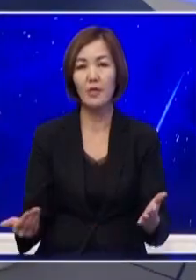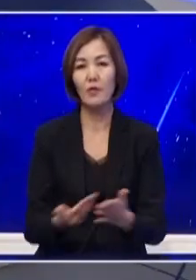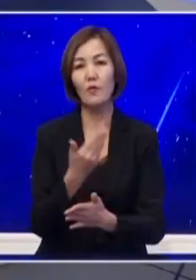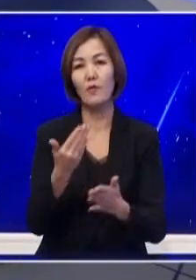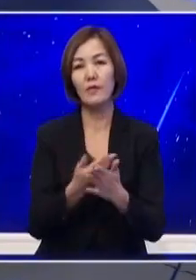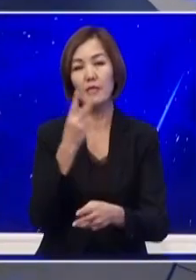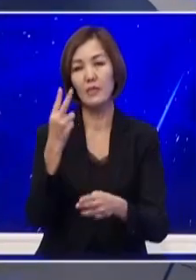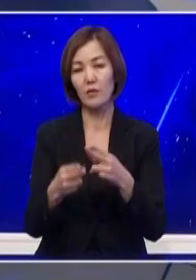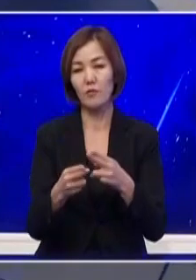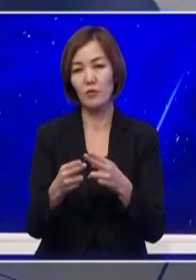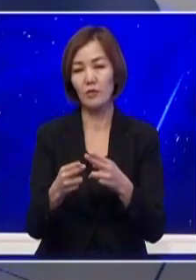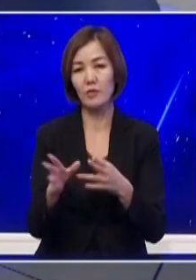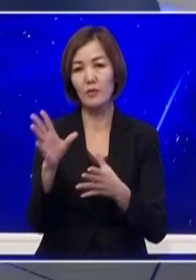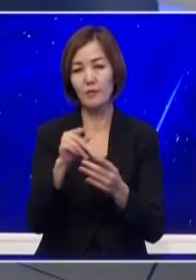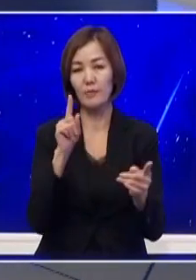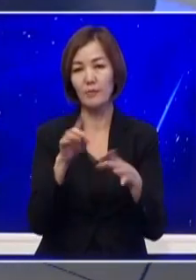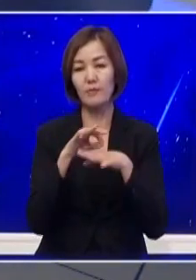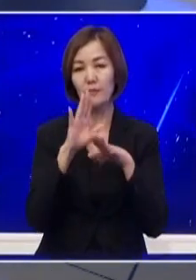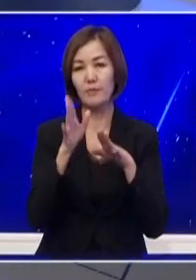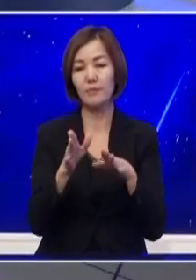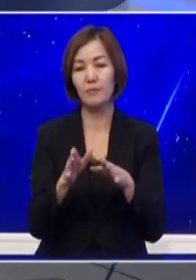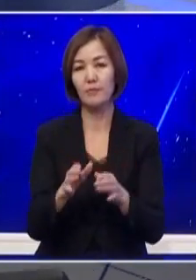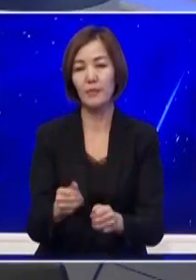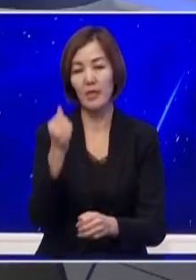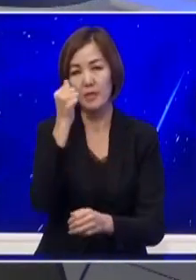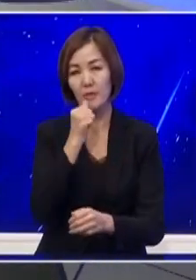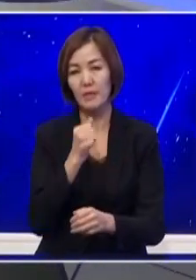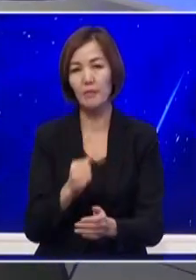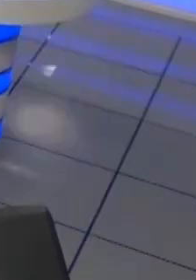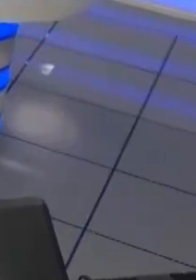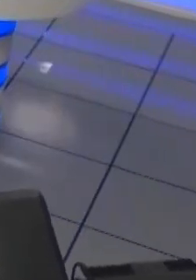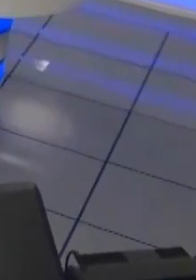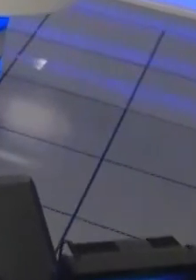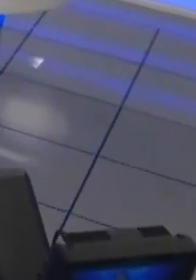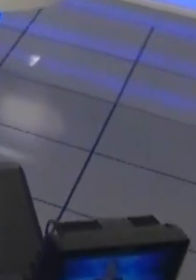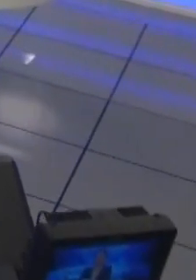этом у меня все. Оставайтесь на телеканале ЖТСУ и будьте в курсе событий. До свидания.